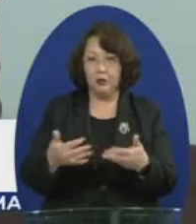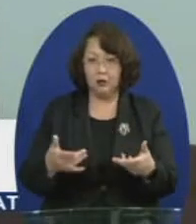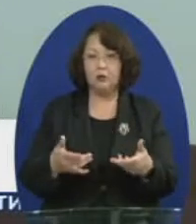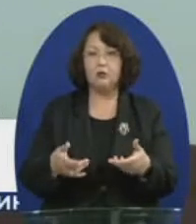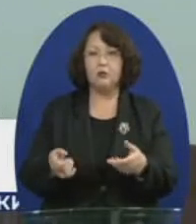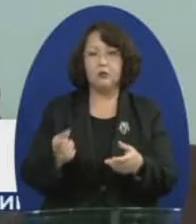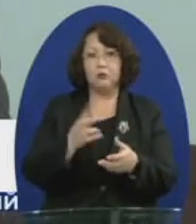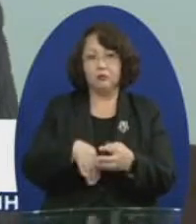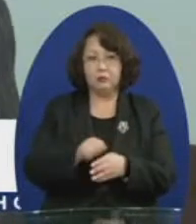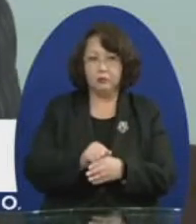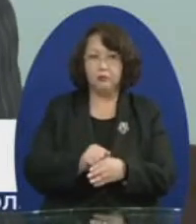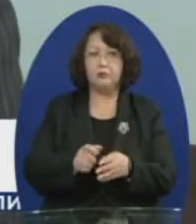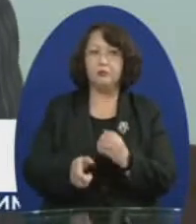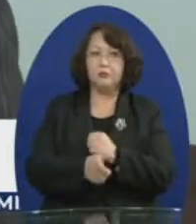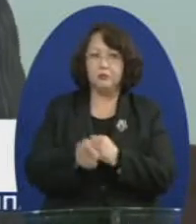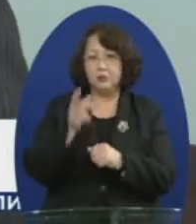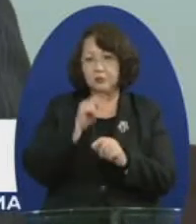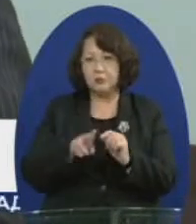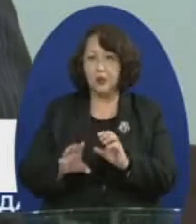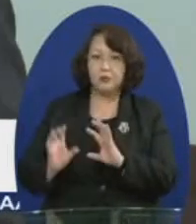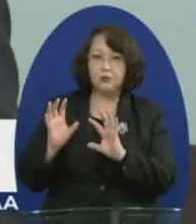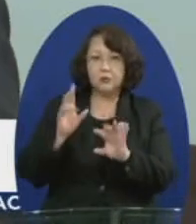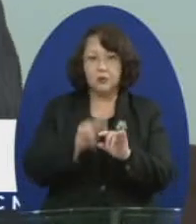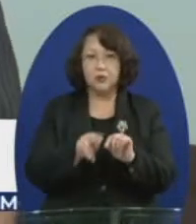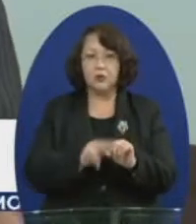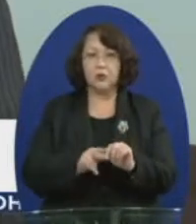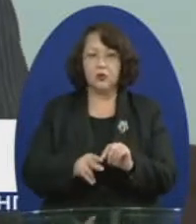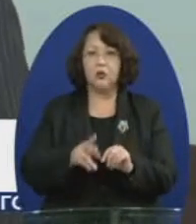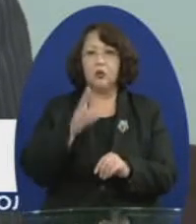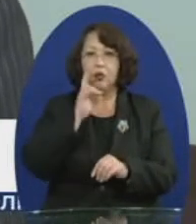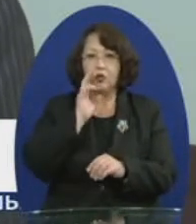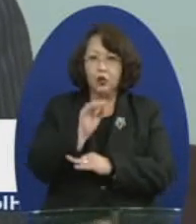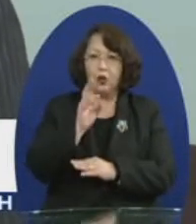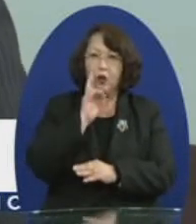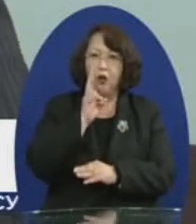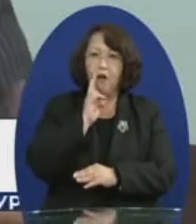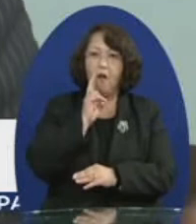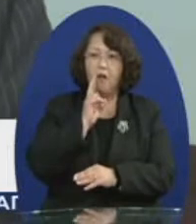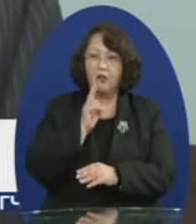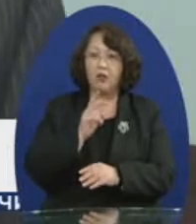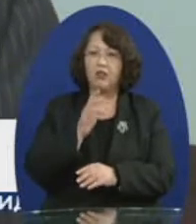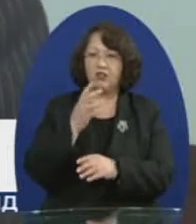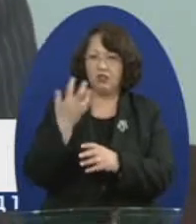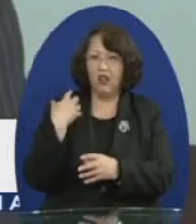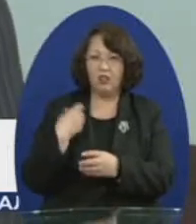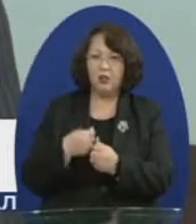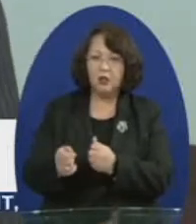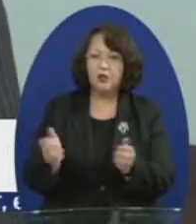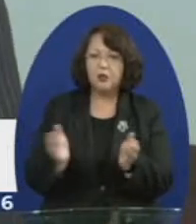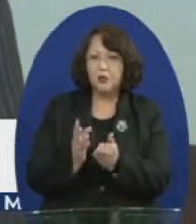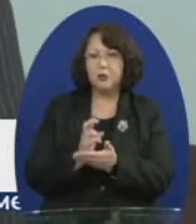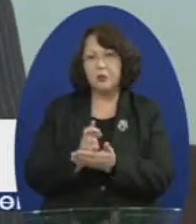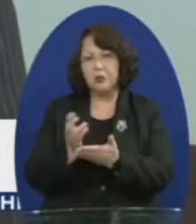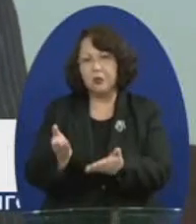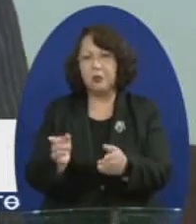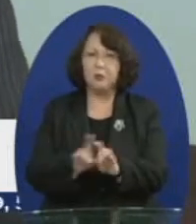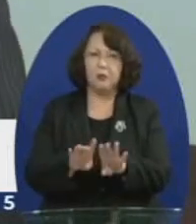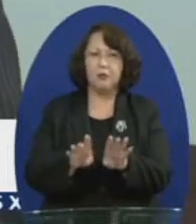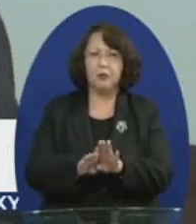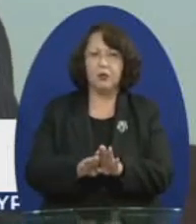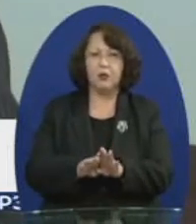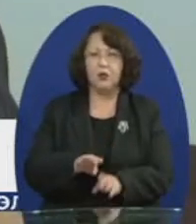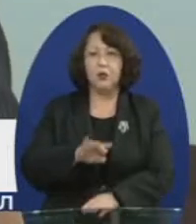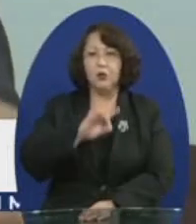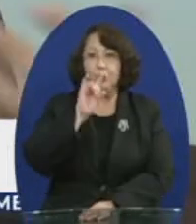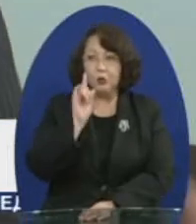үүднийх сахин нөгөө мэрэгчлээ очиж үзнэ. Энэ болгон тэгээд нөгөө хоол, өдрийн хоол иддэг гэдэг ч юм уу эсвэл ямар нэгэн жижиг гарын бэлгүүд гэдэг чинь.